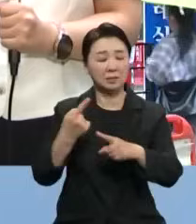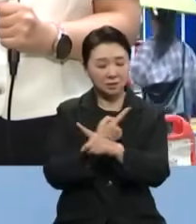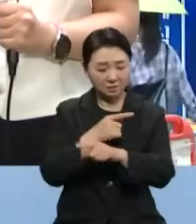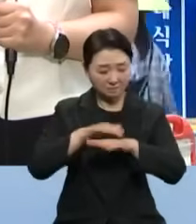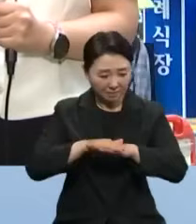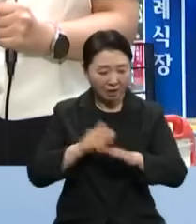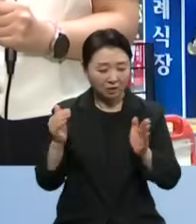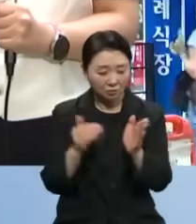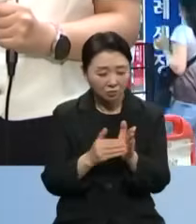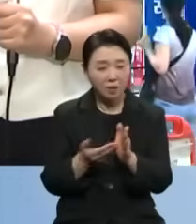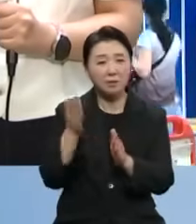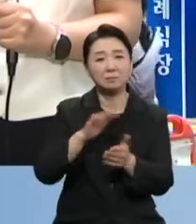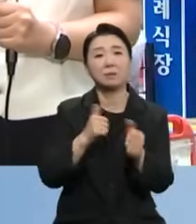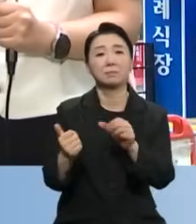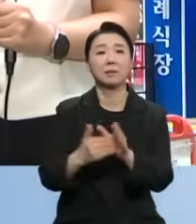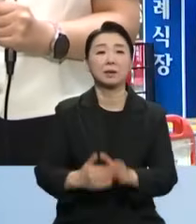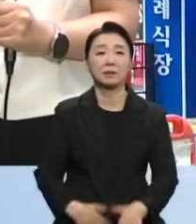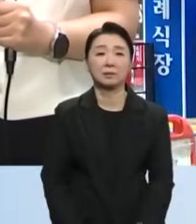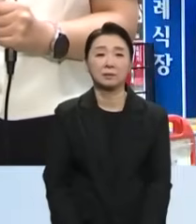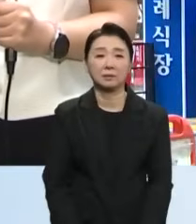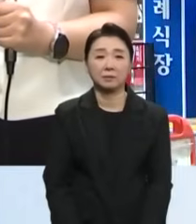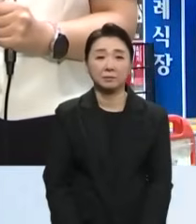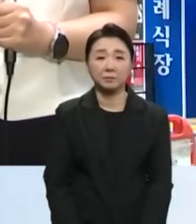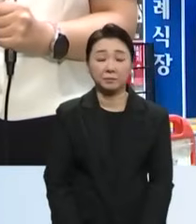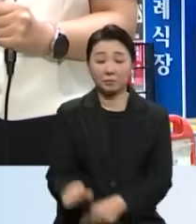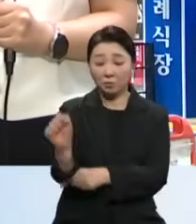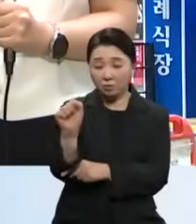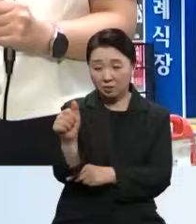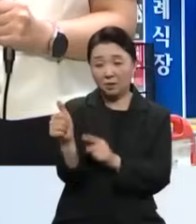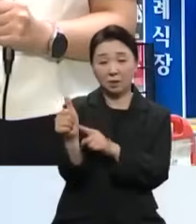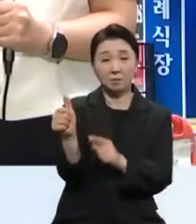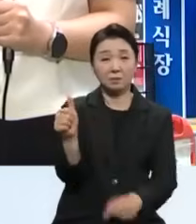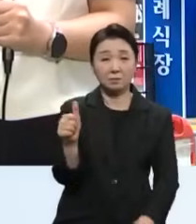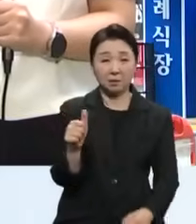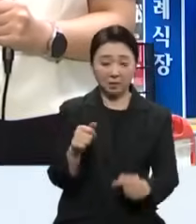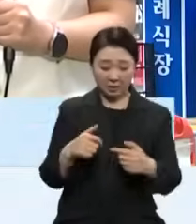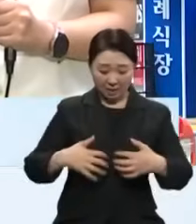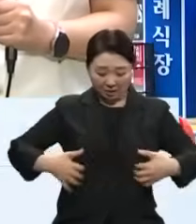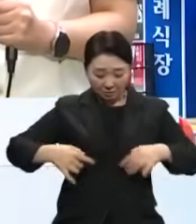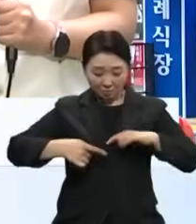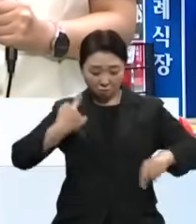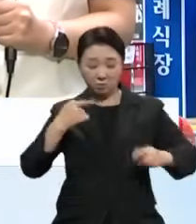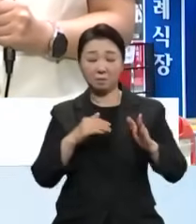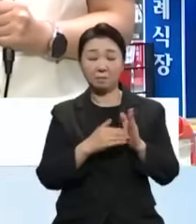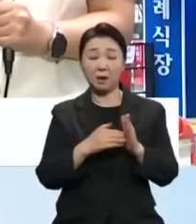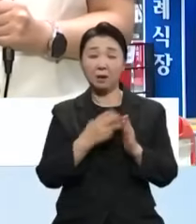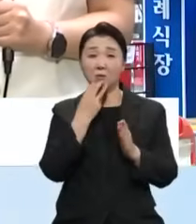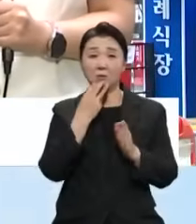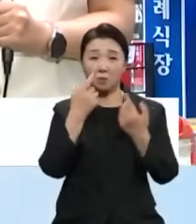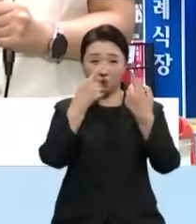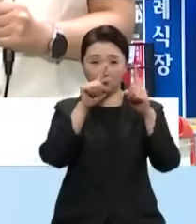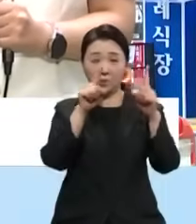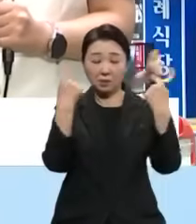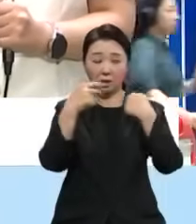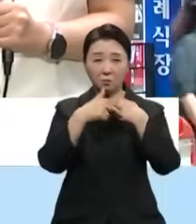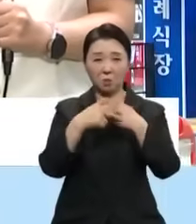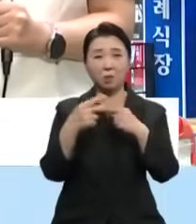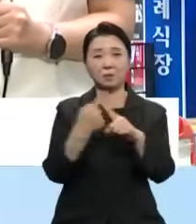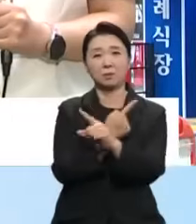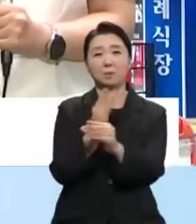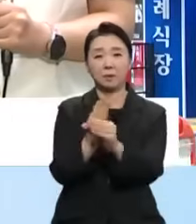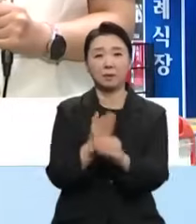받았지만 병원에서 숨졌습니다. 사고 차량 운전자 A씨는 갈비뼈 골절로 현재 서울대병원에서 입원 치료를 받고 있는